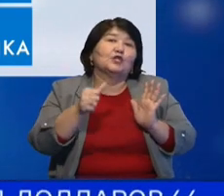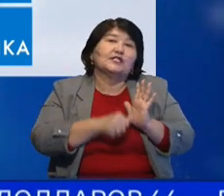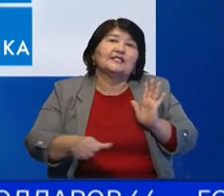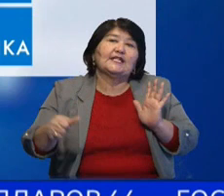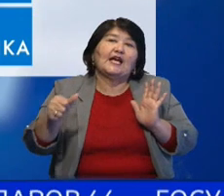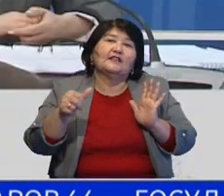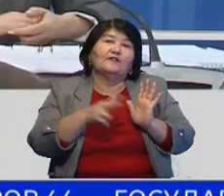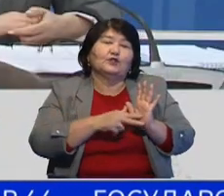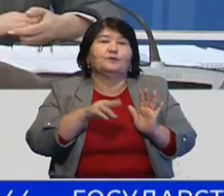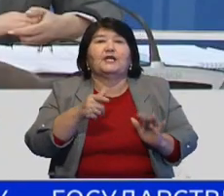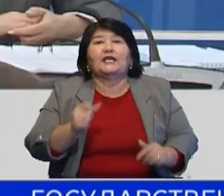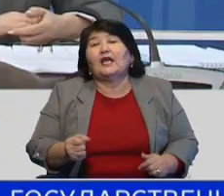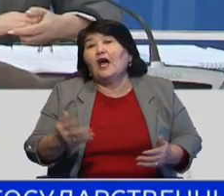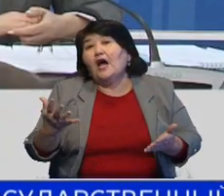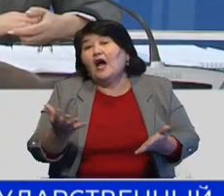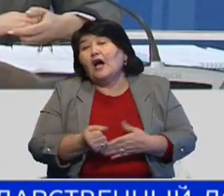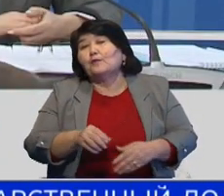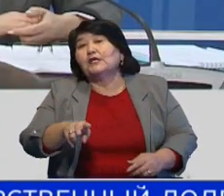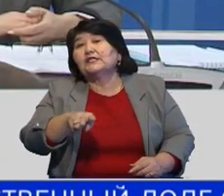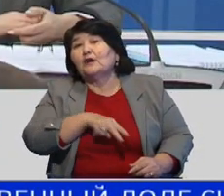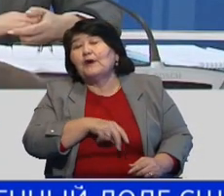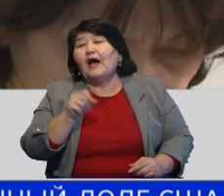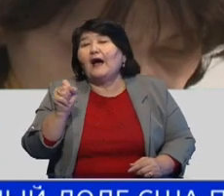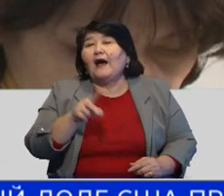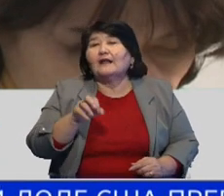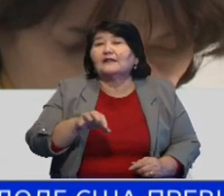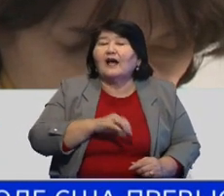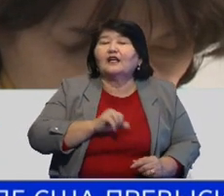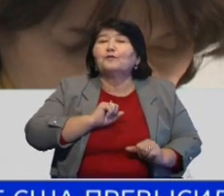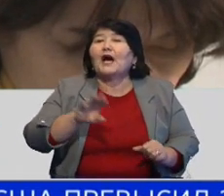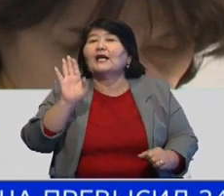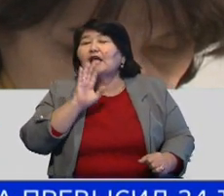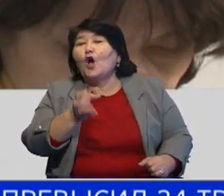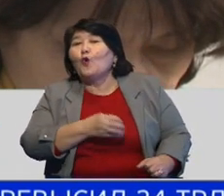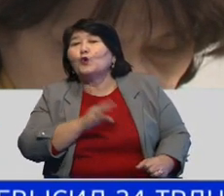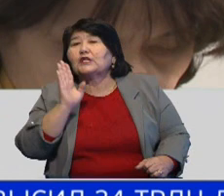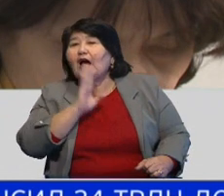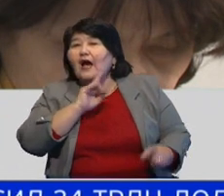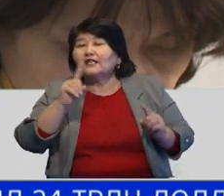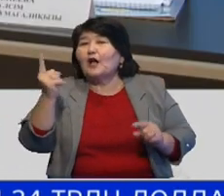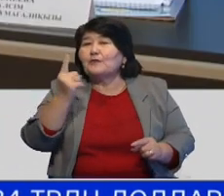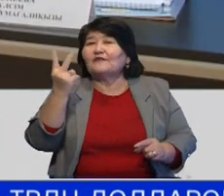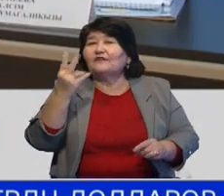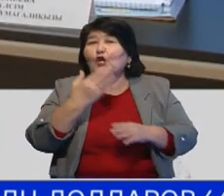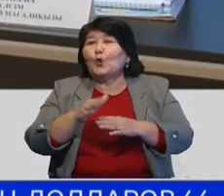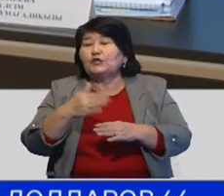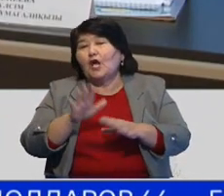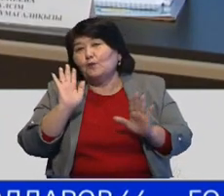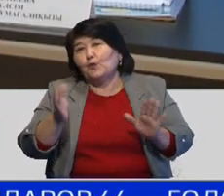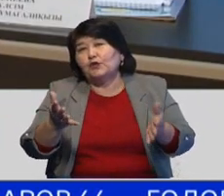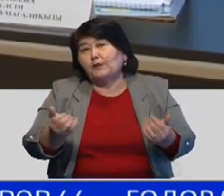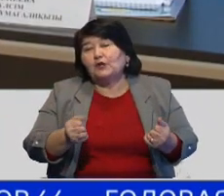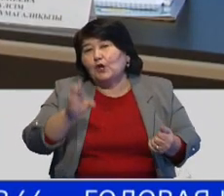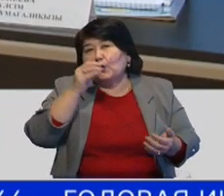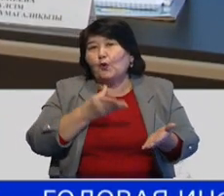14.76 тенге обладательницы подвески алтен Алка звание батер Ана ордена Ана Данка первой-второй степеней будут получать